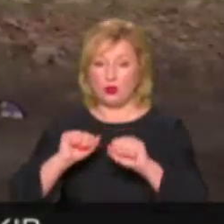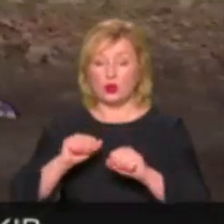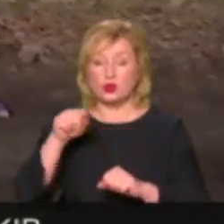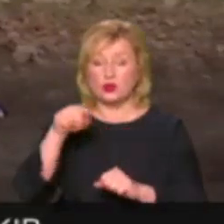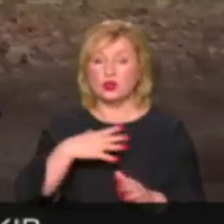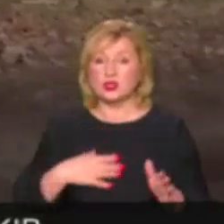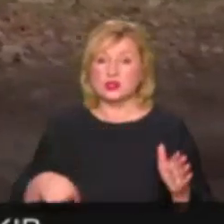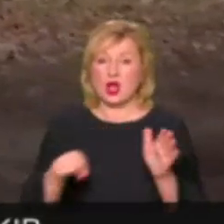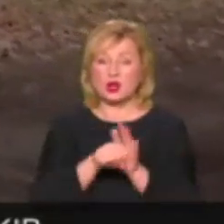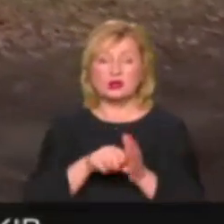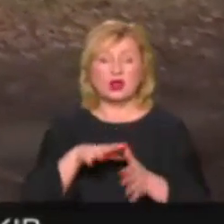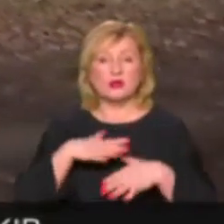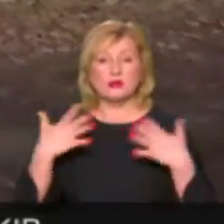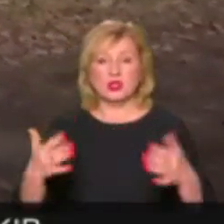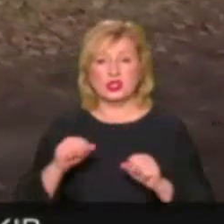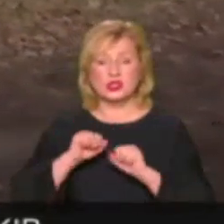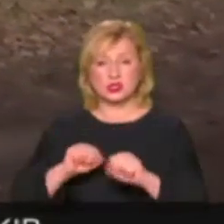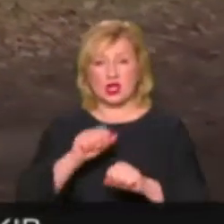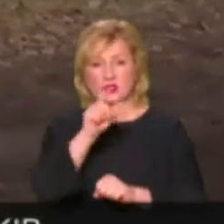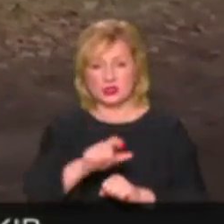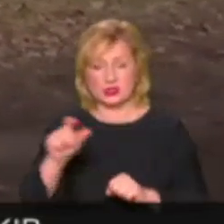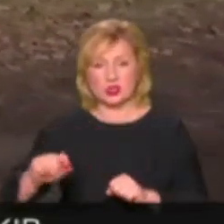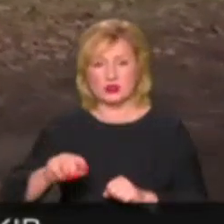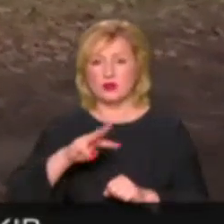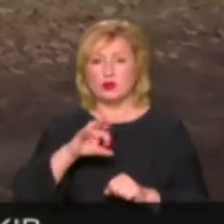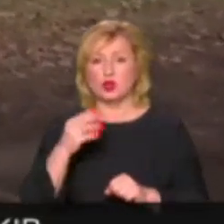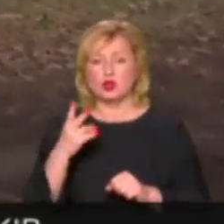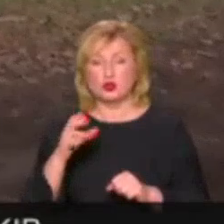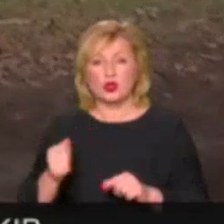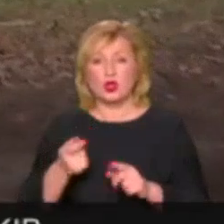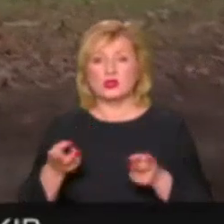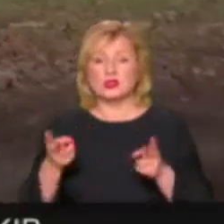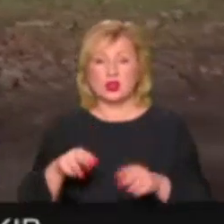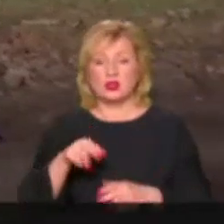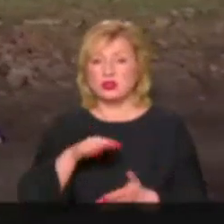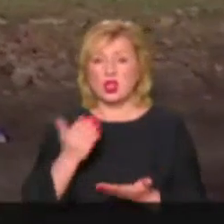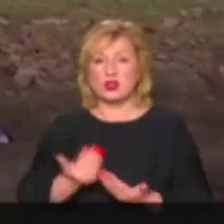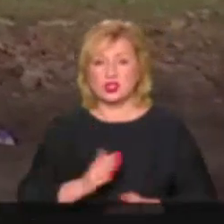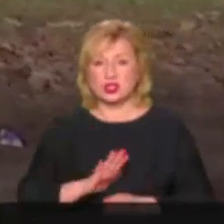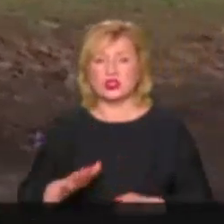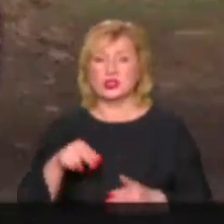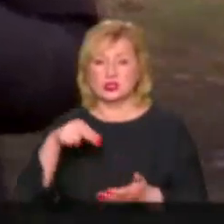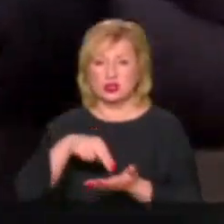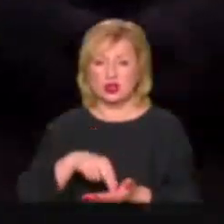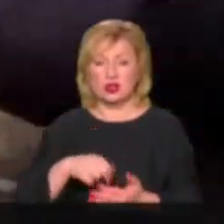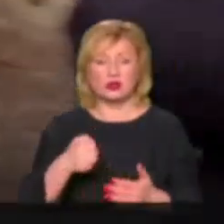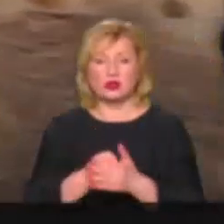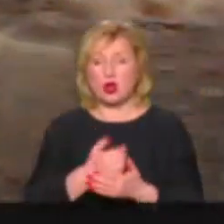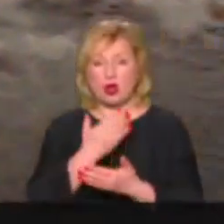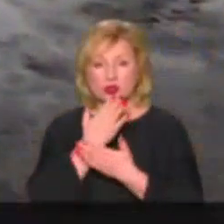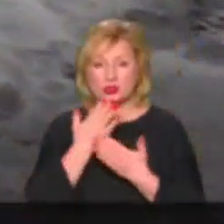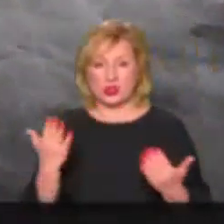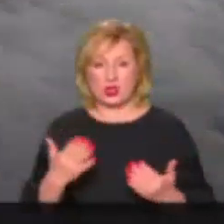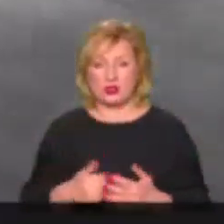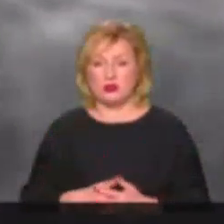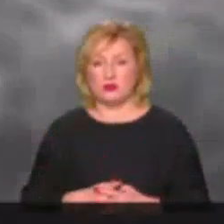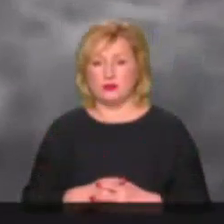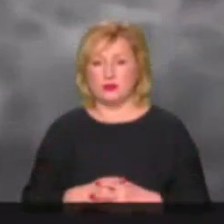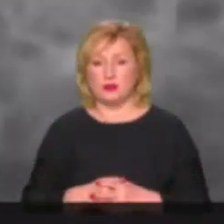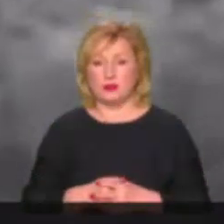Вони кидали понтонні переправи, ми їх підривали. І навіть десятки російських орланів, які кружляли над селищем, не